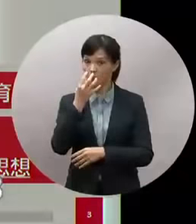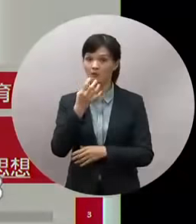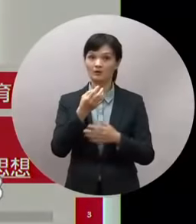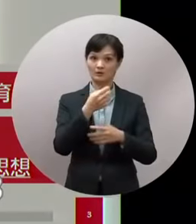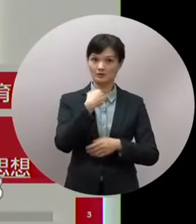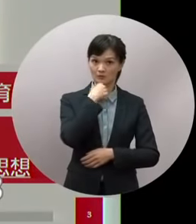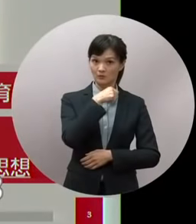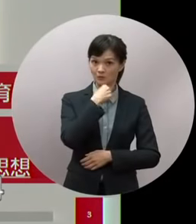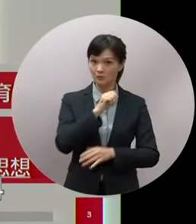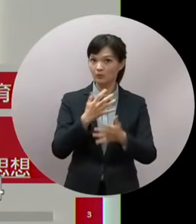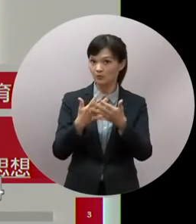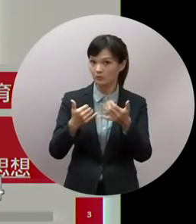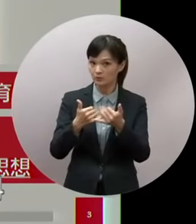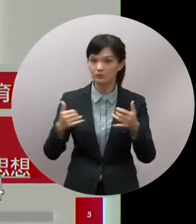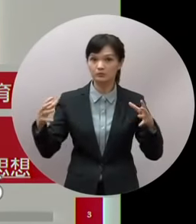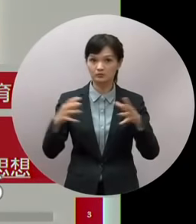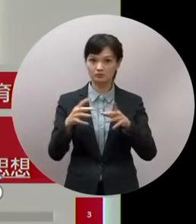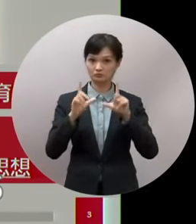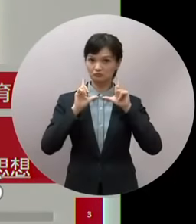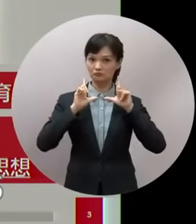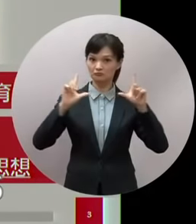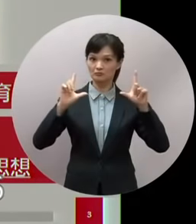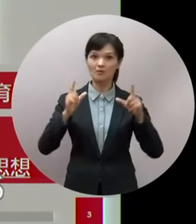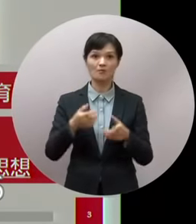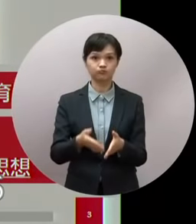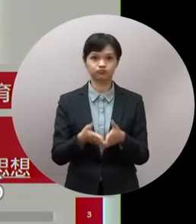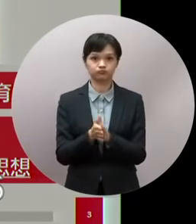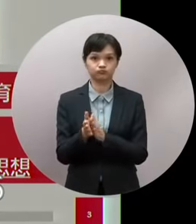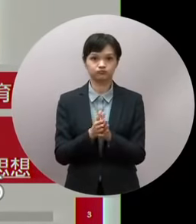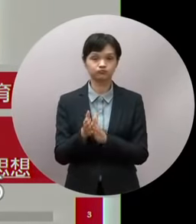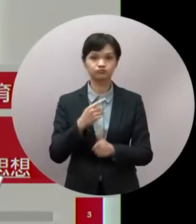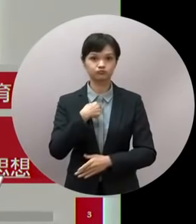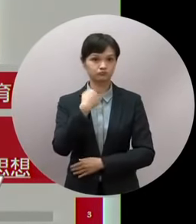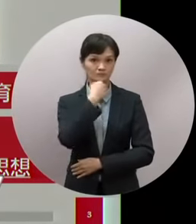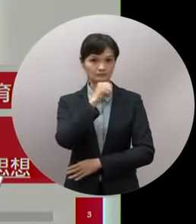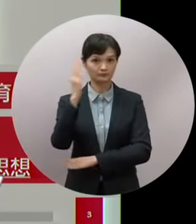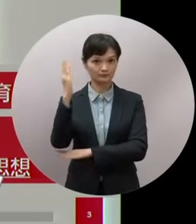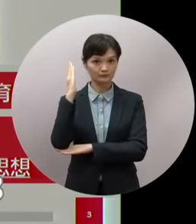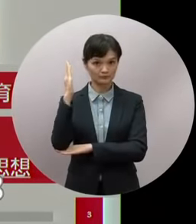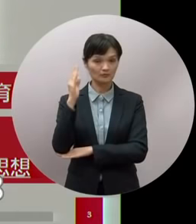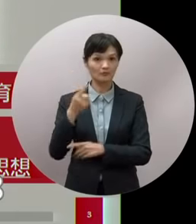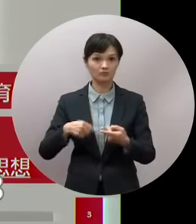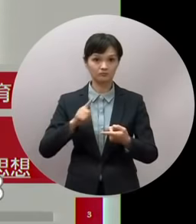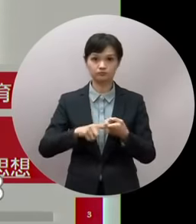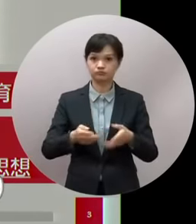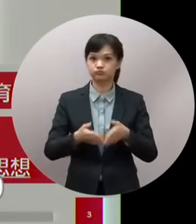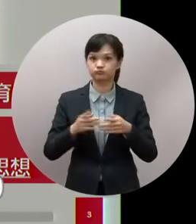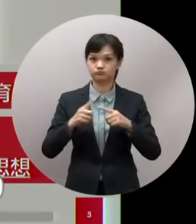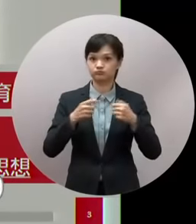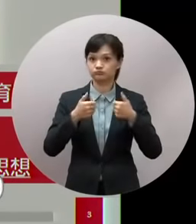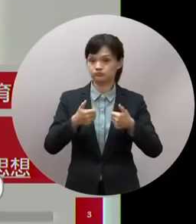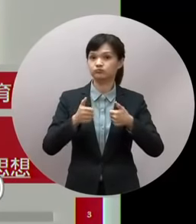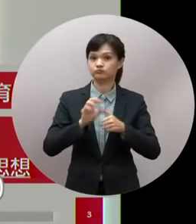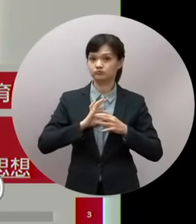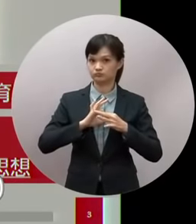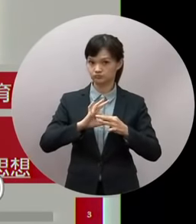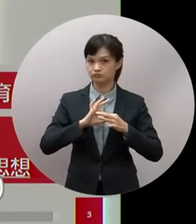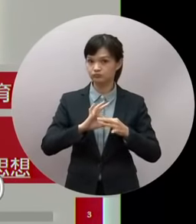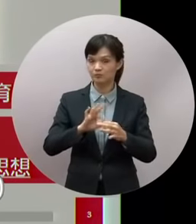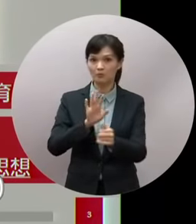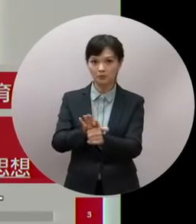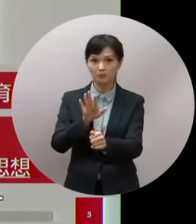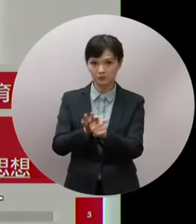共同站出来，要求台湾我们行政院、我们政府应当扩大人道援助的行动方